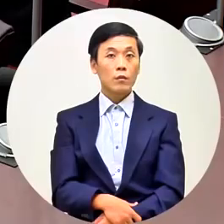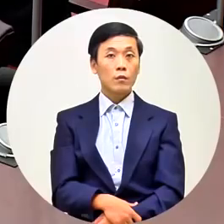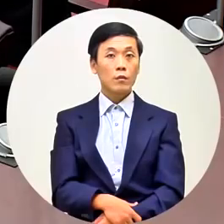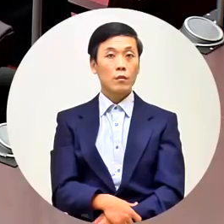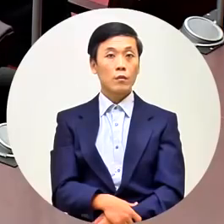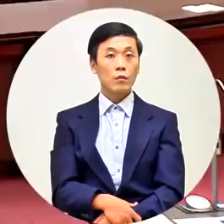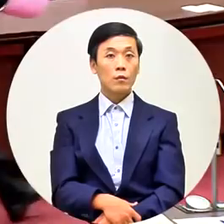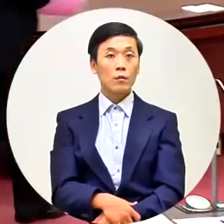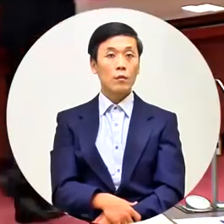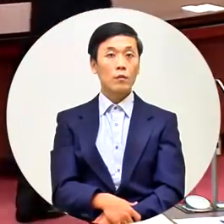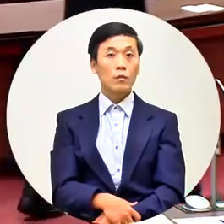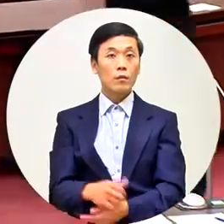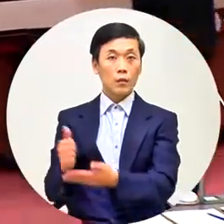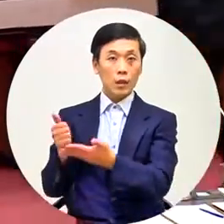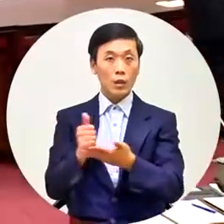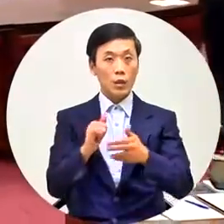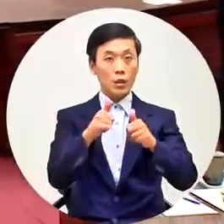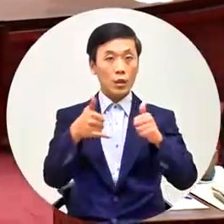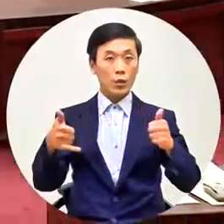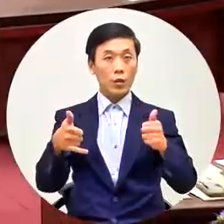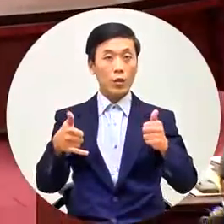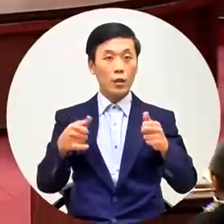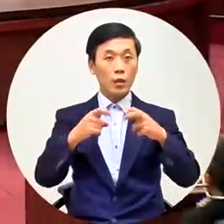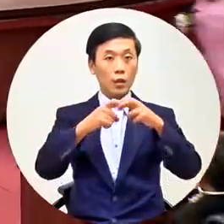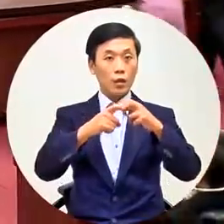请李雅竹议员领取选票。